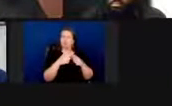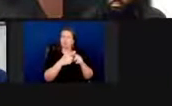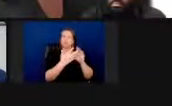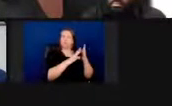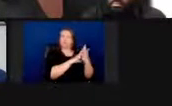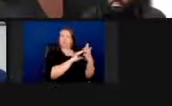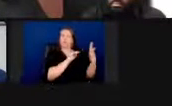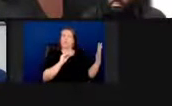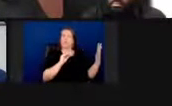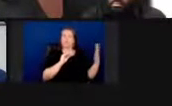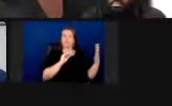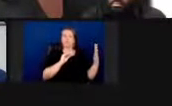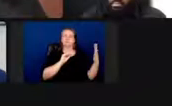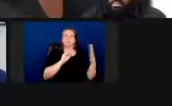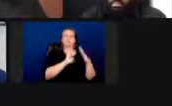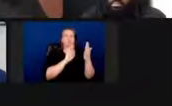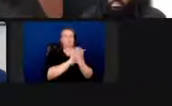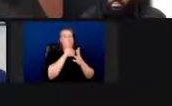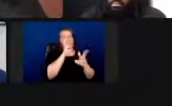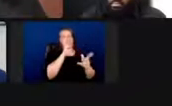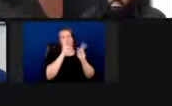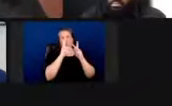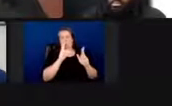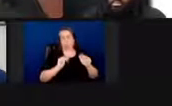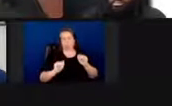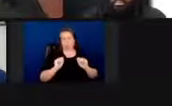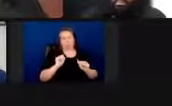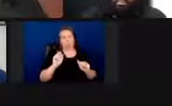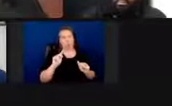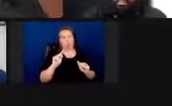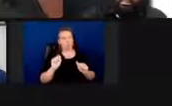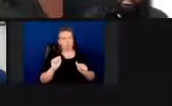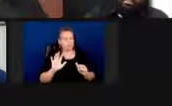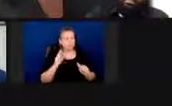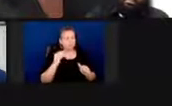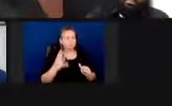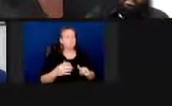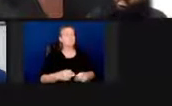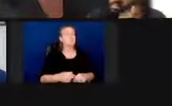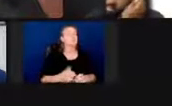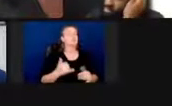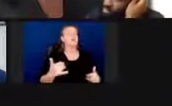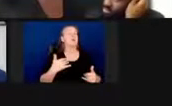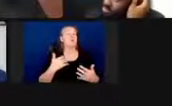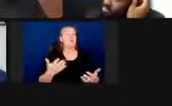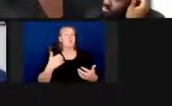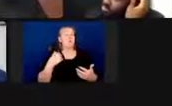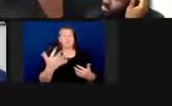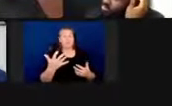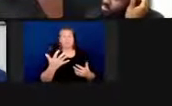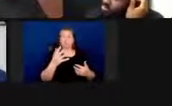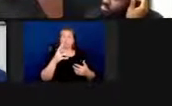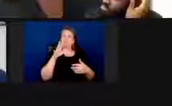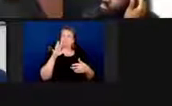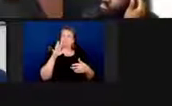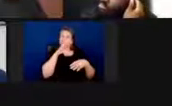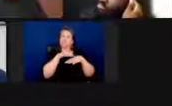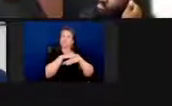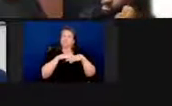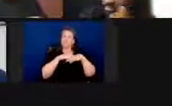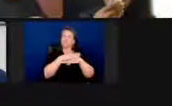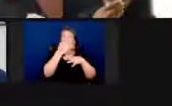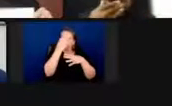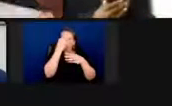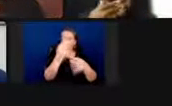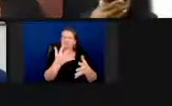ومن المهم أيضا أن ننظر إلى أهمية طبعا الفنون والموسيقى وما إلى ذلك.